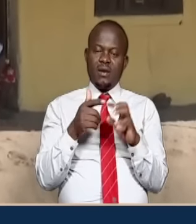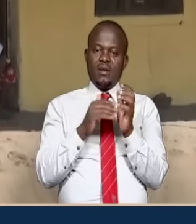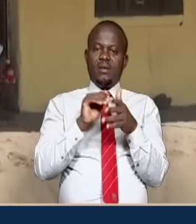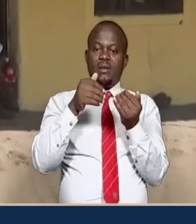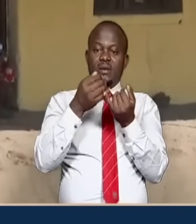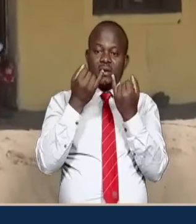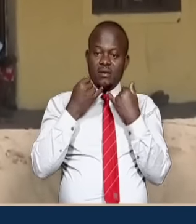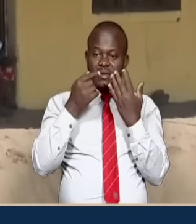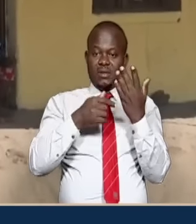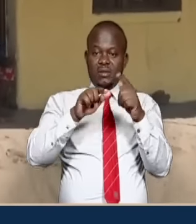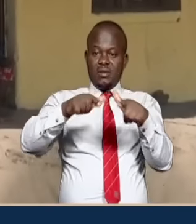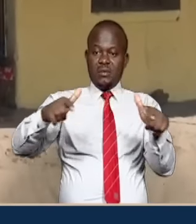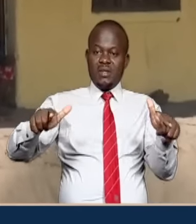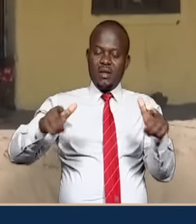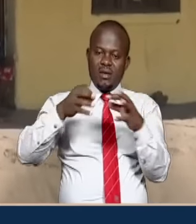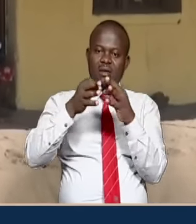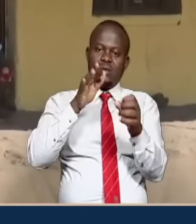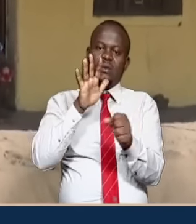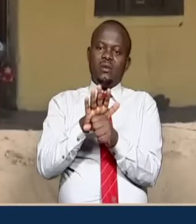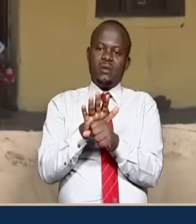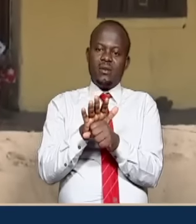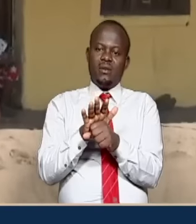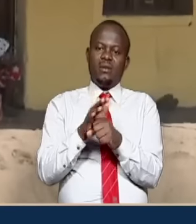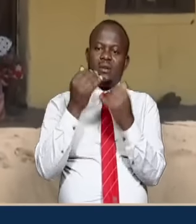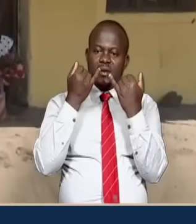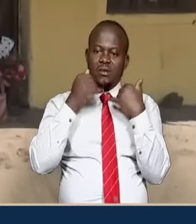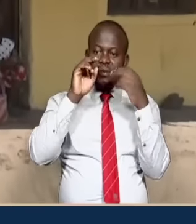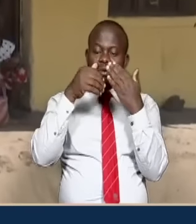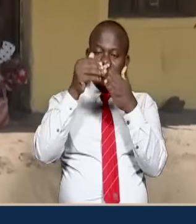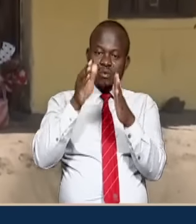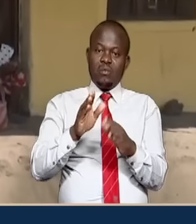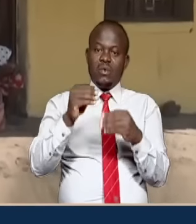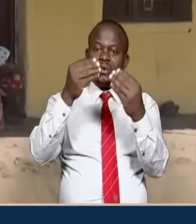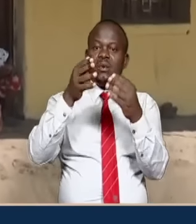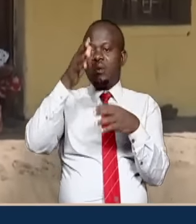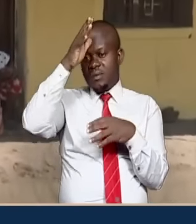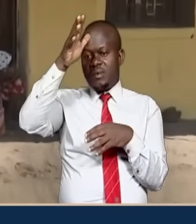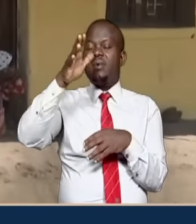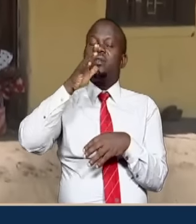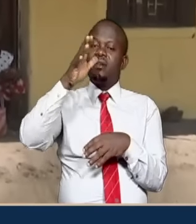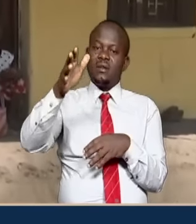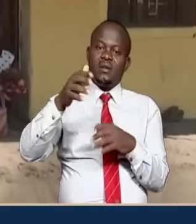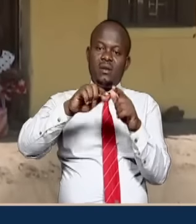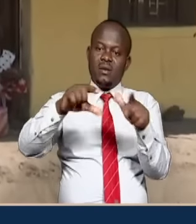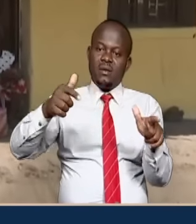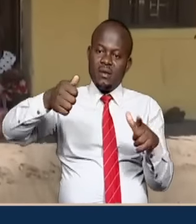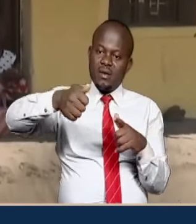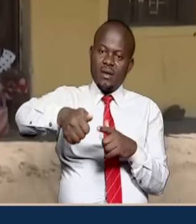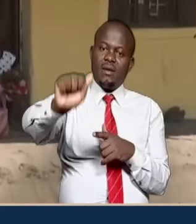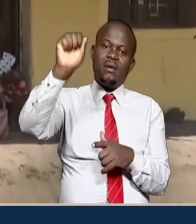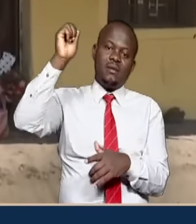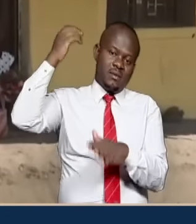ikintu cy'ubutaka yagishimangiyeho cyane, atubwira yuko umuntu wahawe na nyina na sogokuru ubutaka ari ubwa